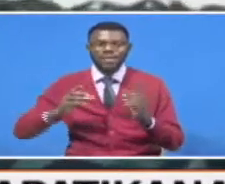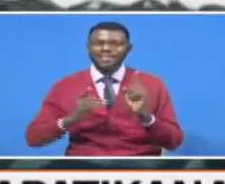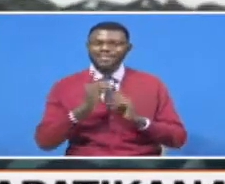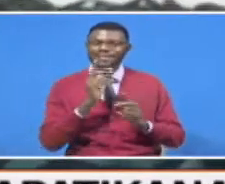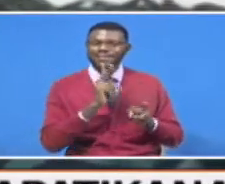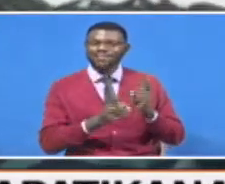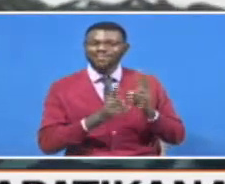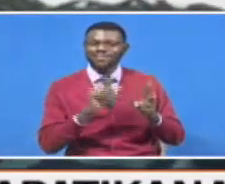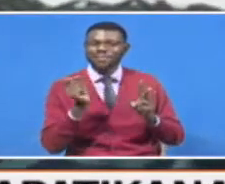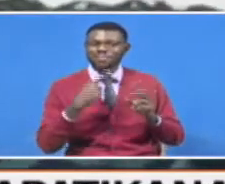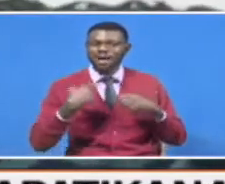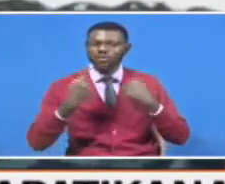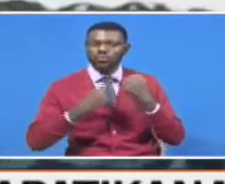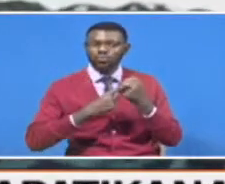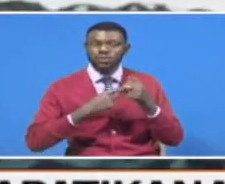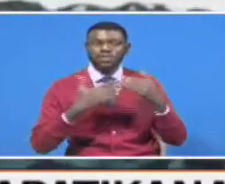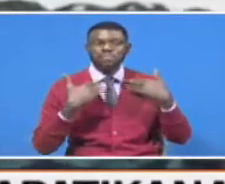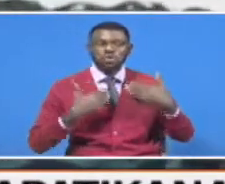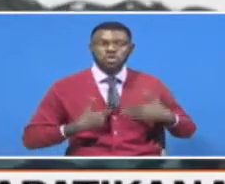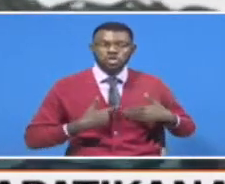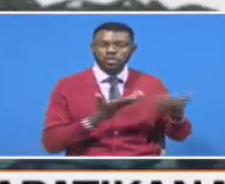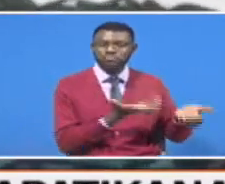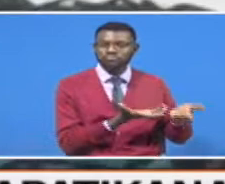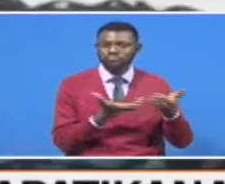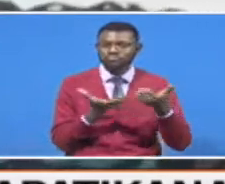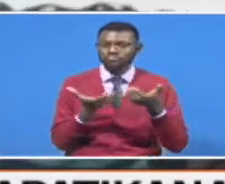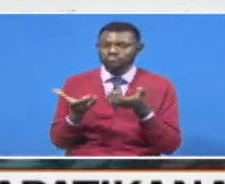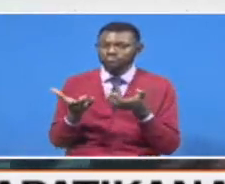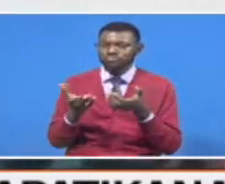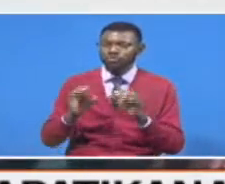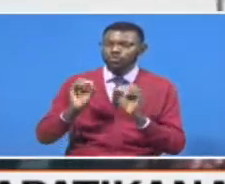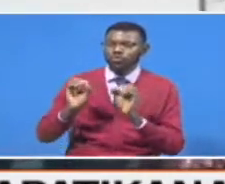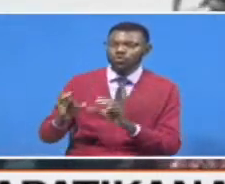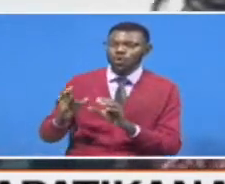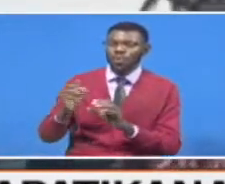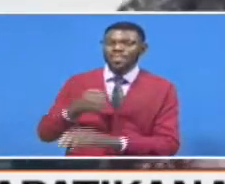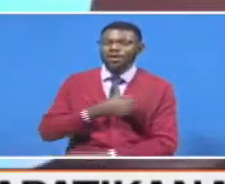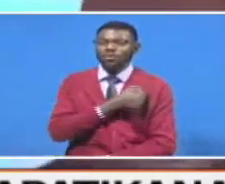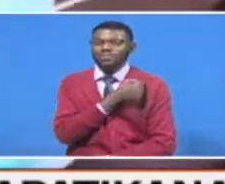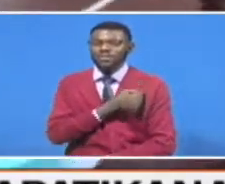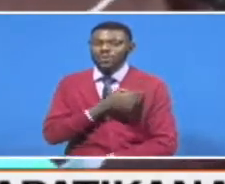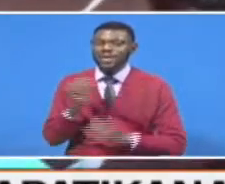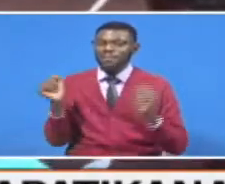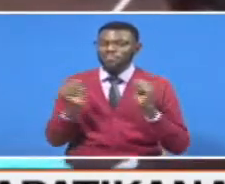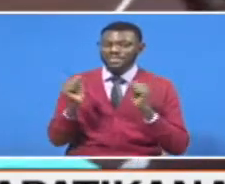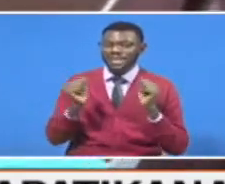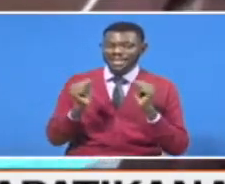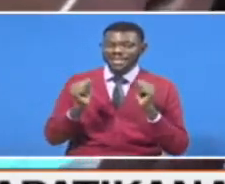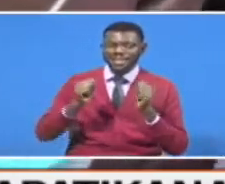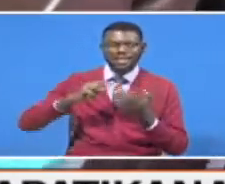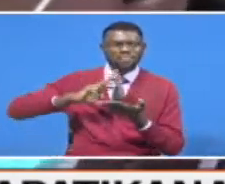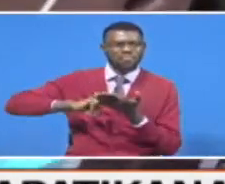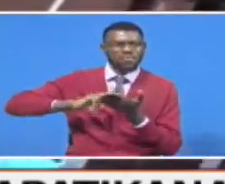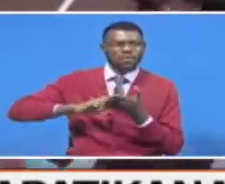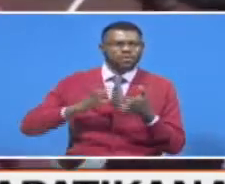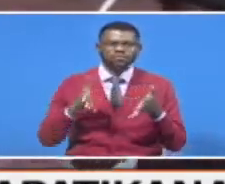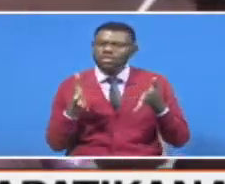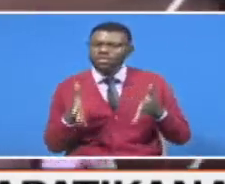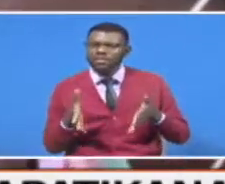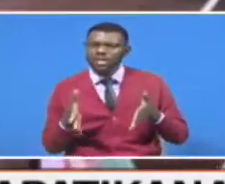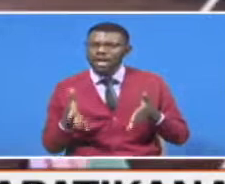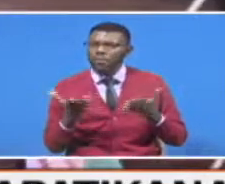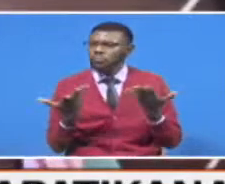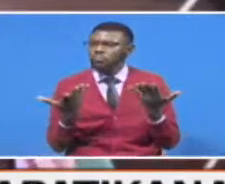22 mwezi Juni. Mwili huo ulipelekwa katika chumba cha kuhifadhi maiti cha hospitali ya rufaa ya kaunti hiyo na kusajiliwa kama wa